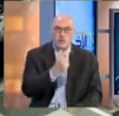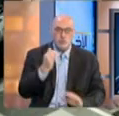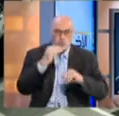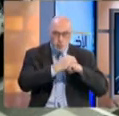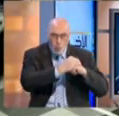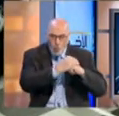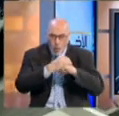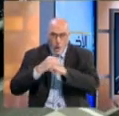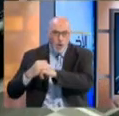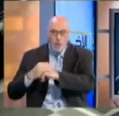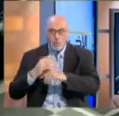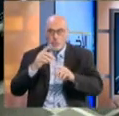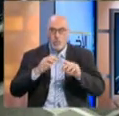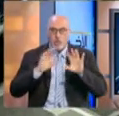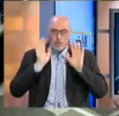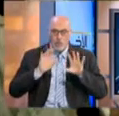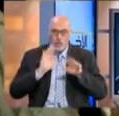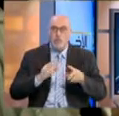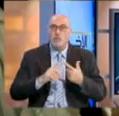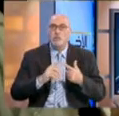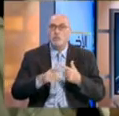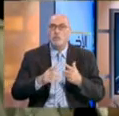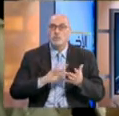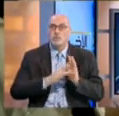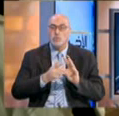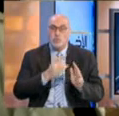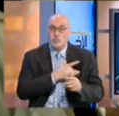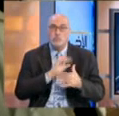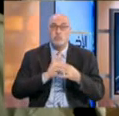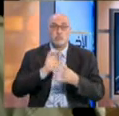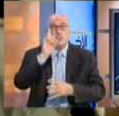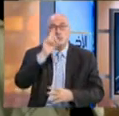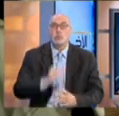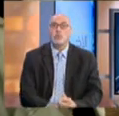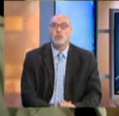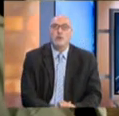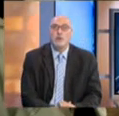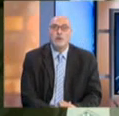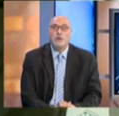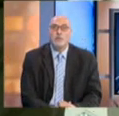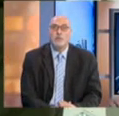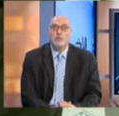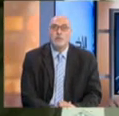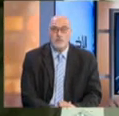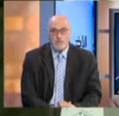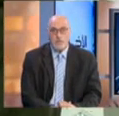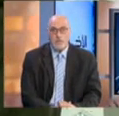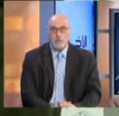المحوري في حفظ المنهج الوسطي النابع من ديانتنا السمحة. أسس في سنة